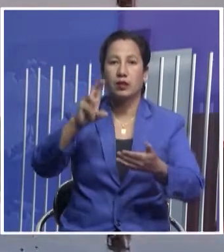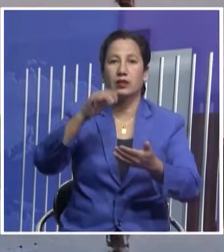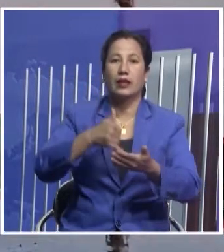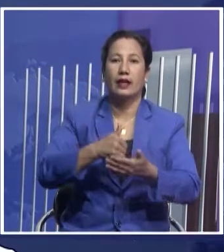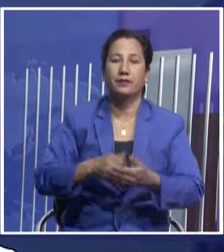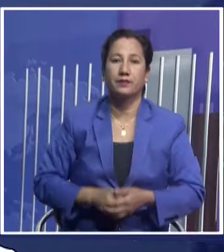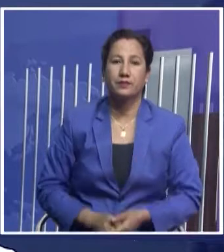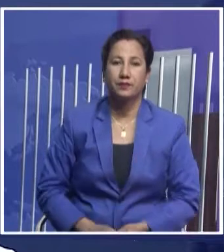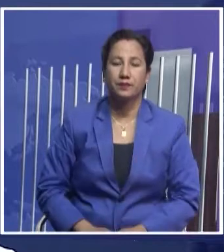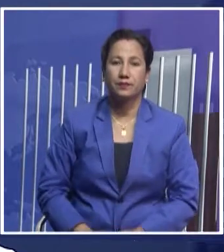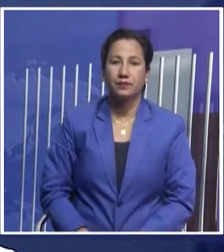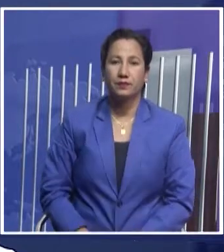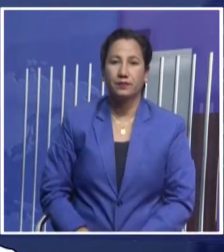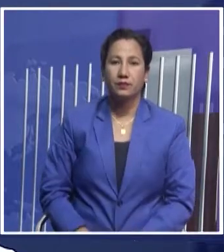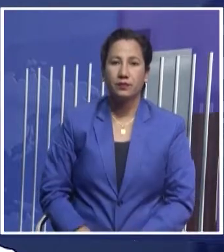दाङ।